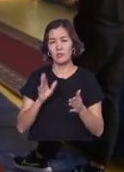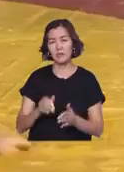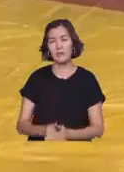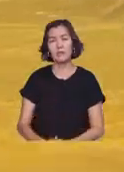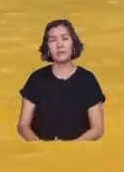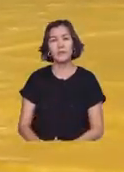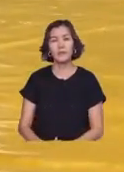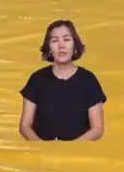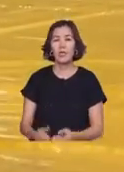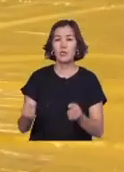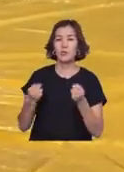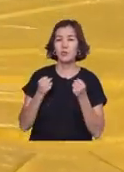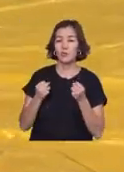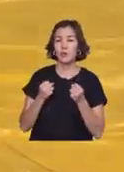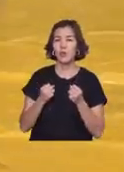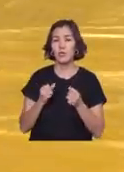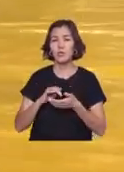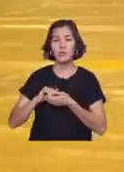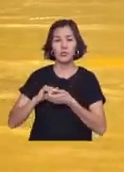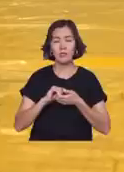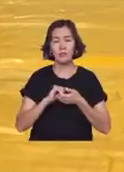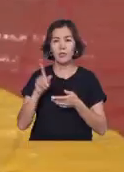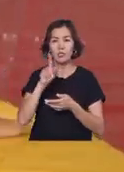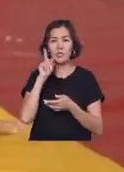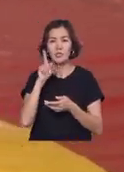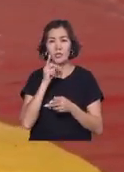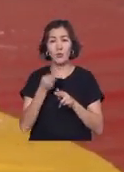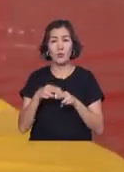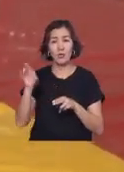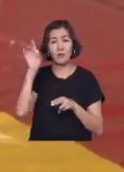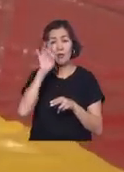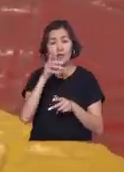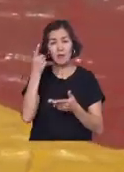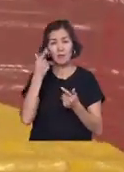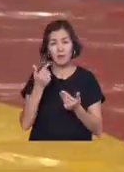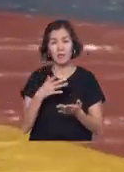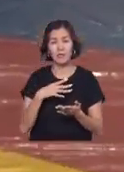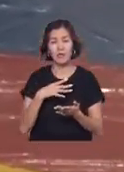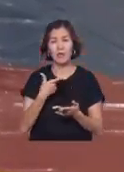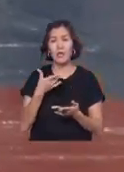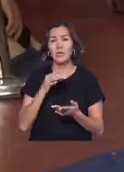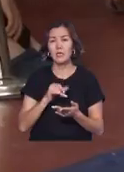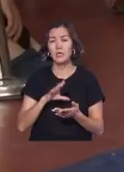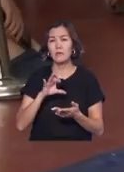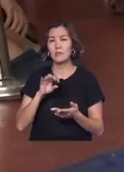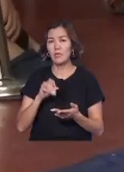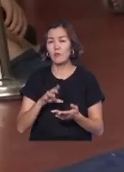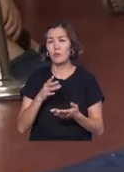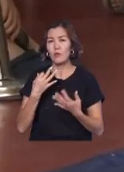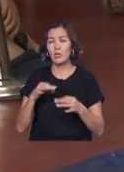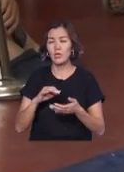сенімдемін. Спорт мамандары бұл жекпе-жек ел жастар арасында аса танымал екенін айтады. Грэпплинг, самбо, еркін күрес, дзюдо